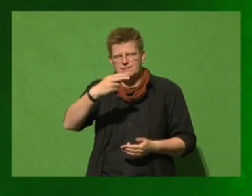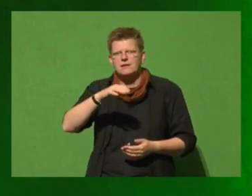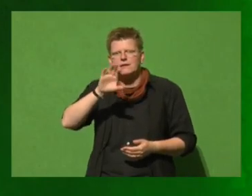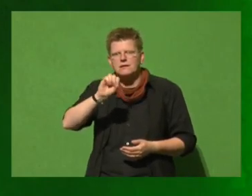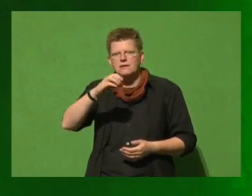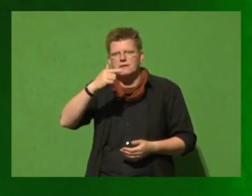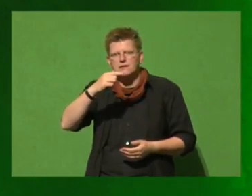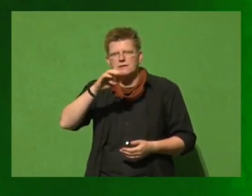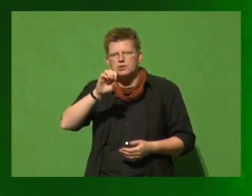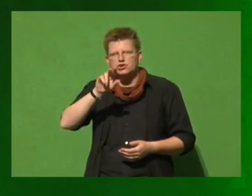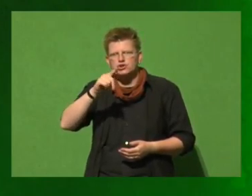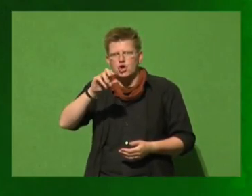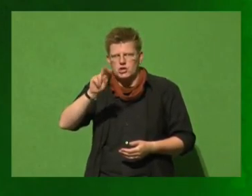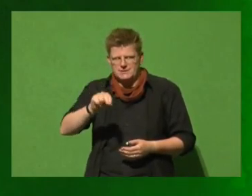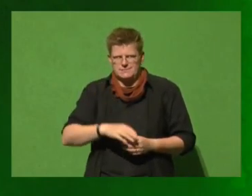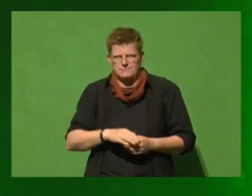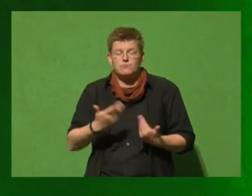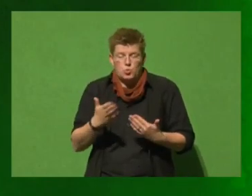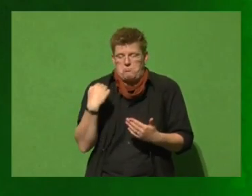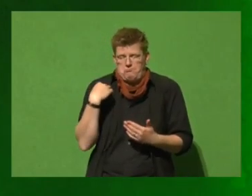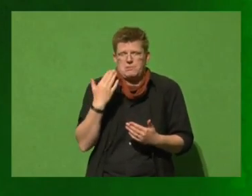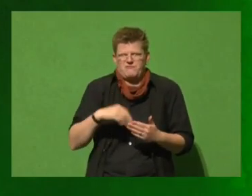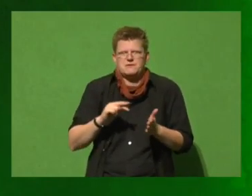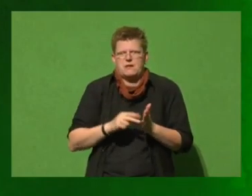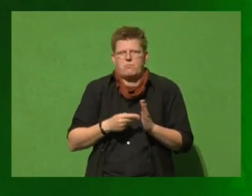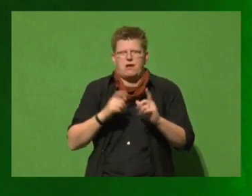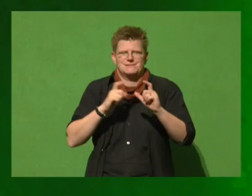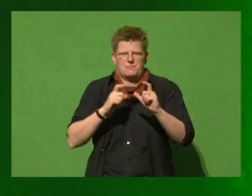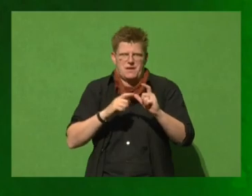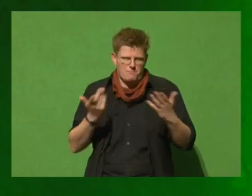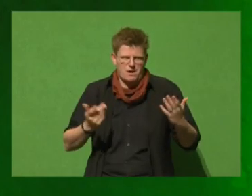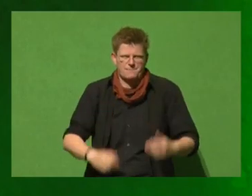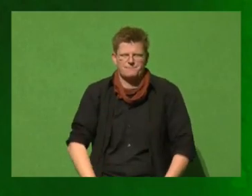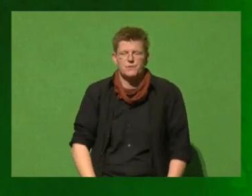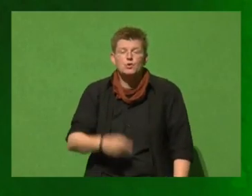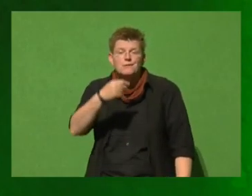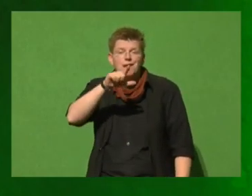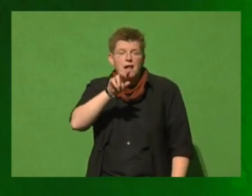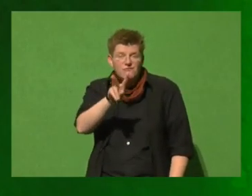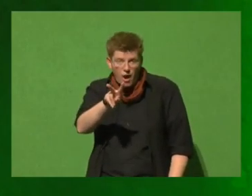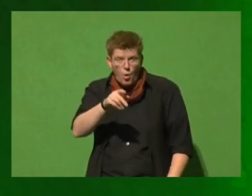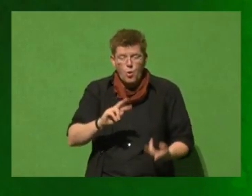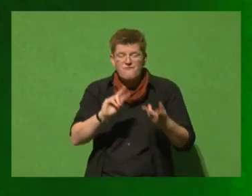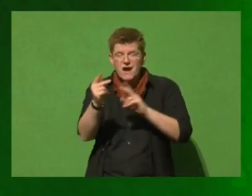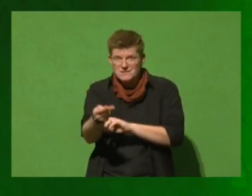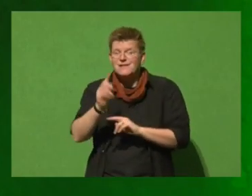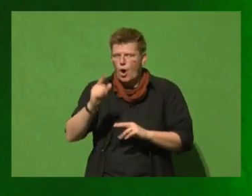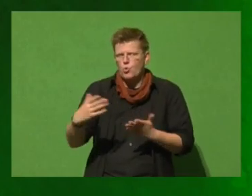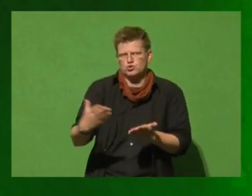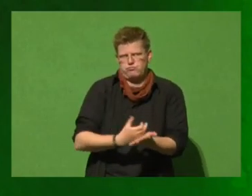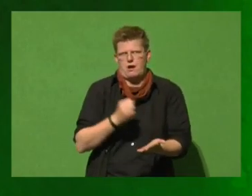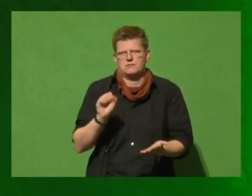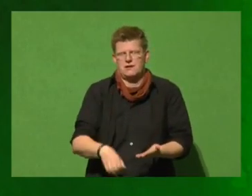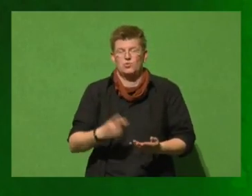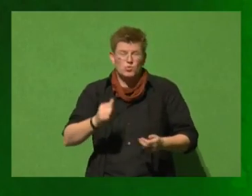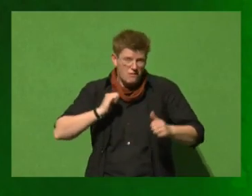September eingepreist gehabt. Somit haben wir da einen Spareffekt gehabt. Auch der Wechsel im GLV hat einen Spareffekt gehabt. Und leider haben